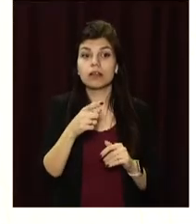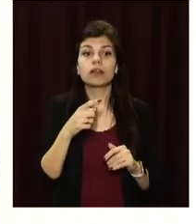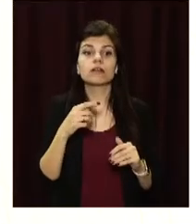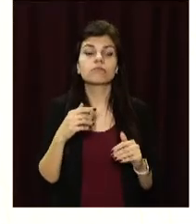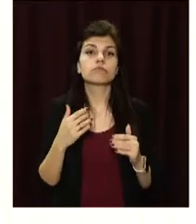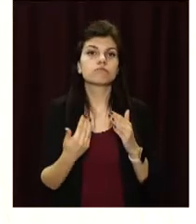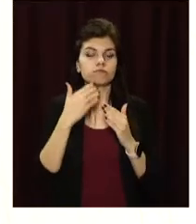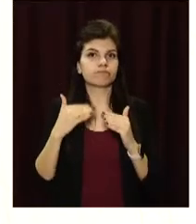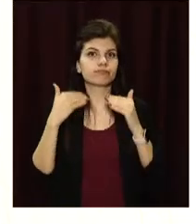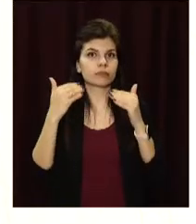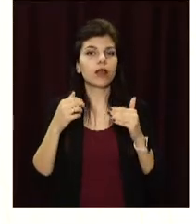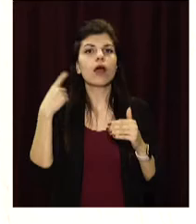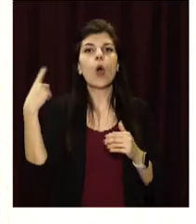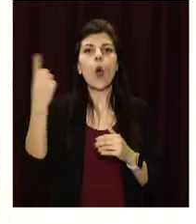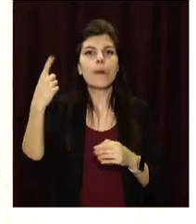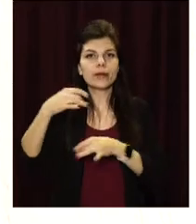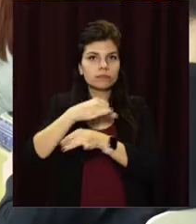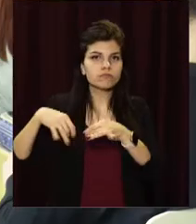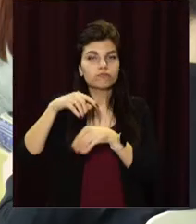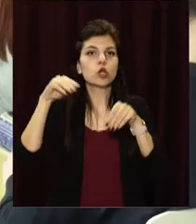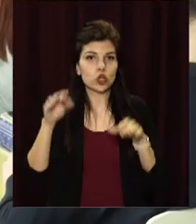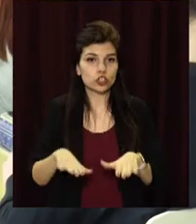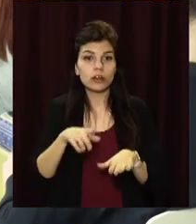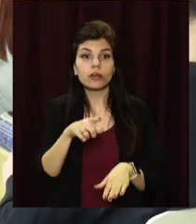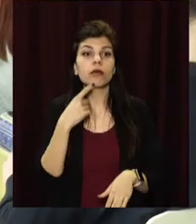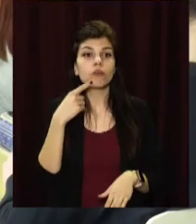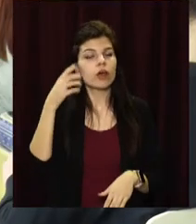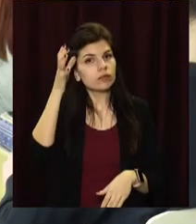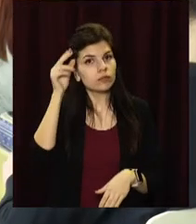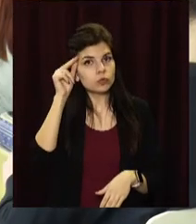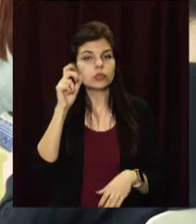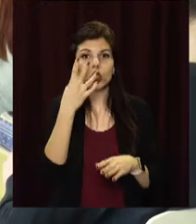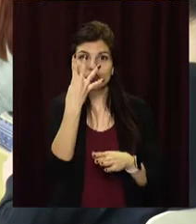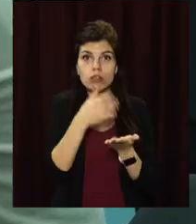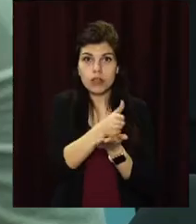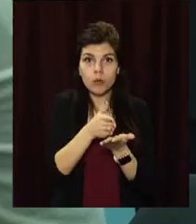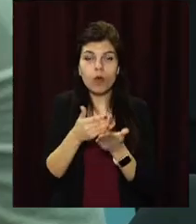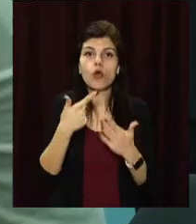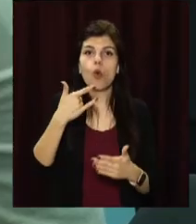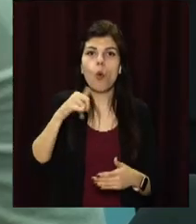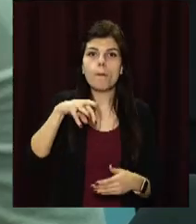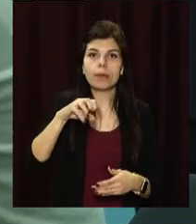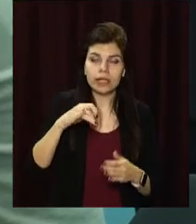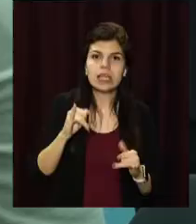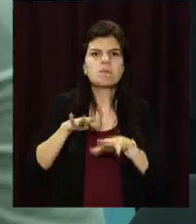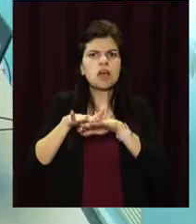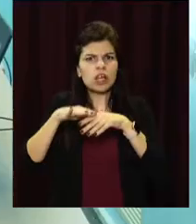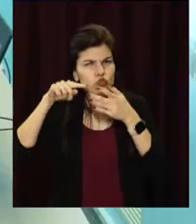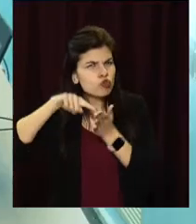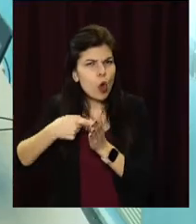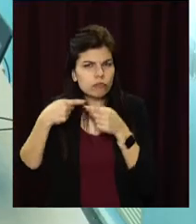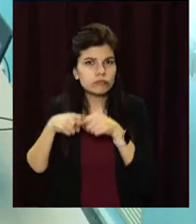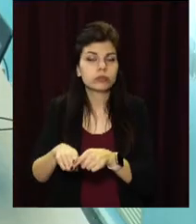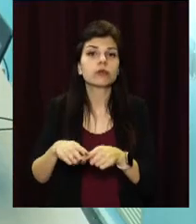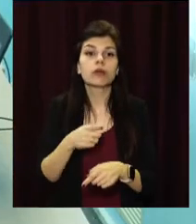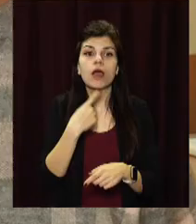за рішенням облради. У ліцеях школярі отримуватимуть знання за 4 напрямками – від гуманітарних до математичних. Обрав свої 2 профіля